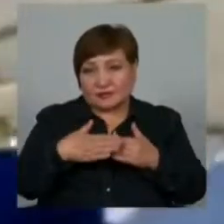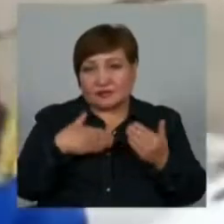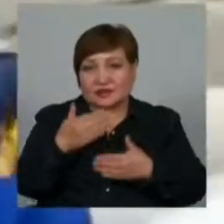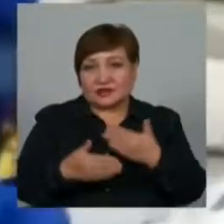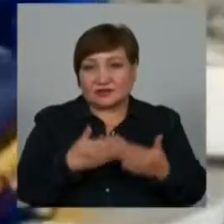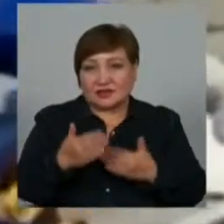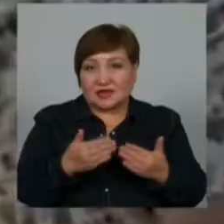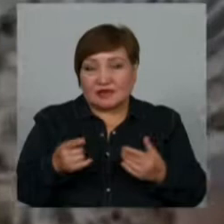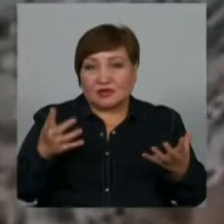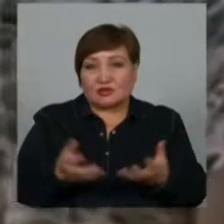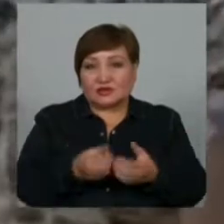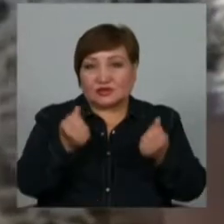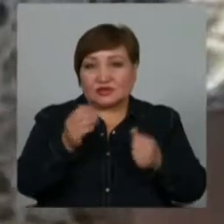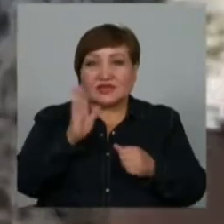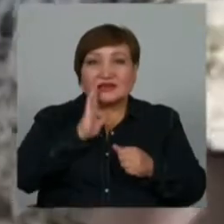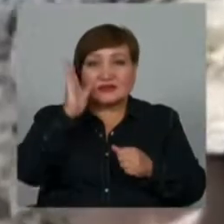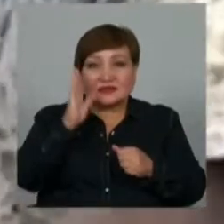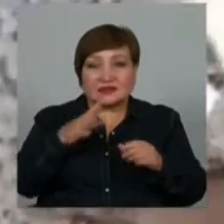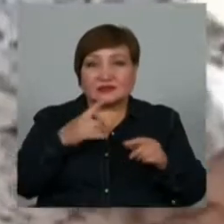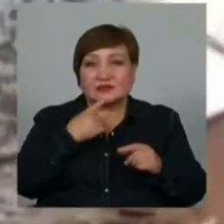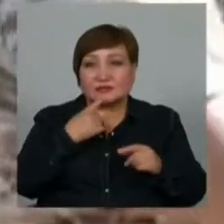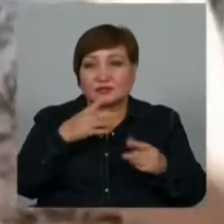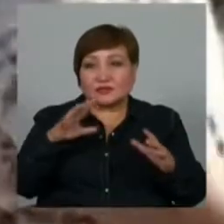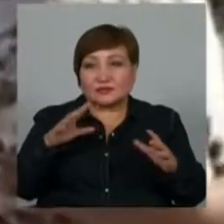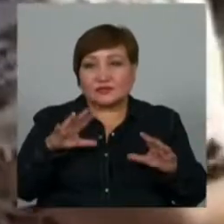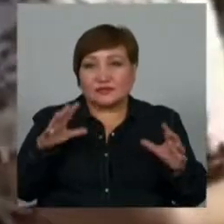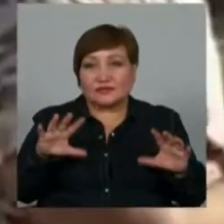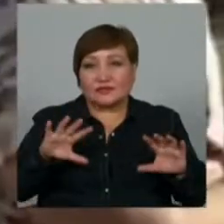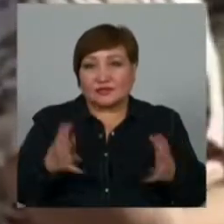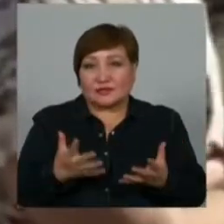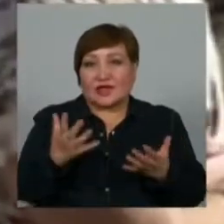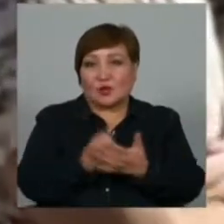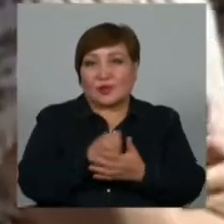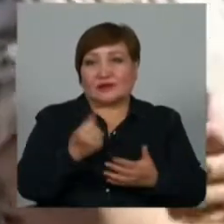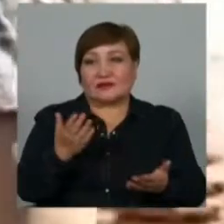ата тауып алды. Зереша, жаным, қалайсың, алтыным?